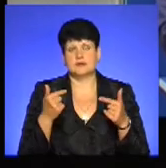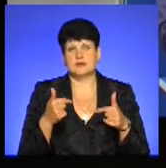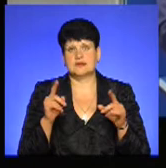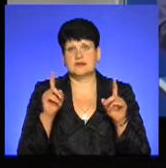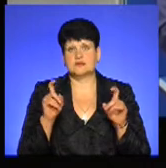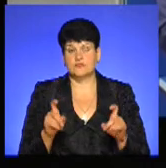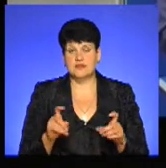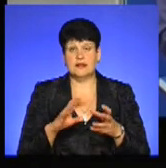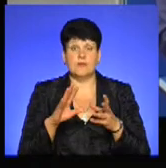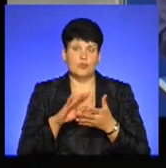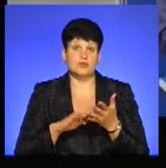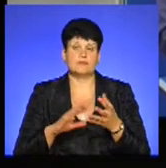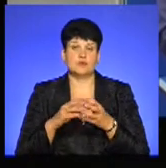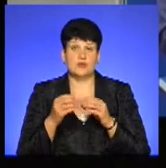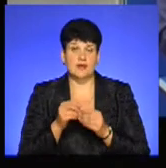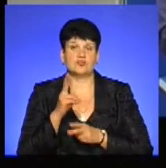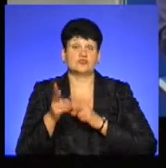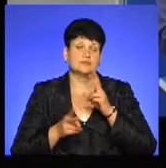Далі результати, апеляції,